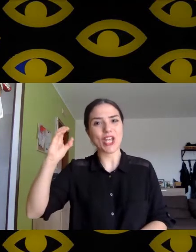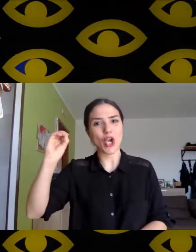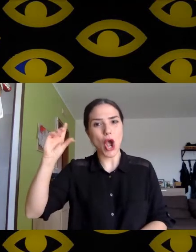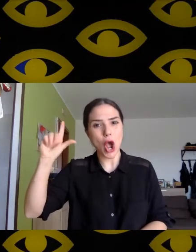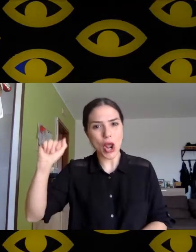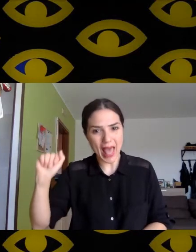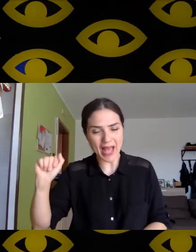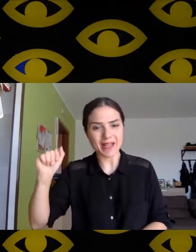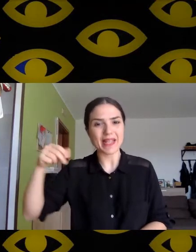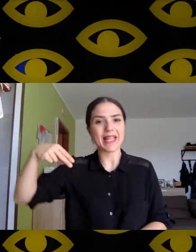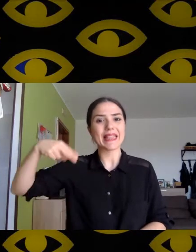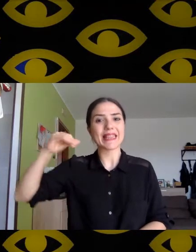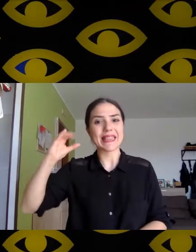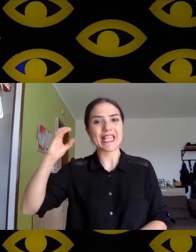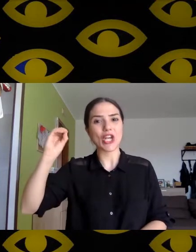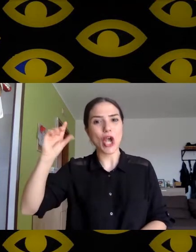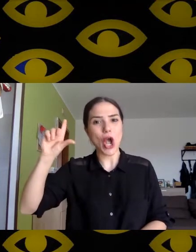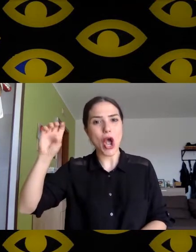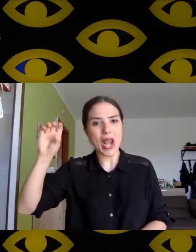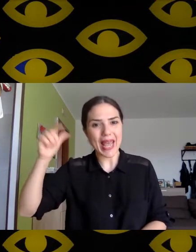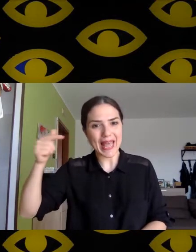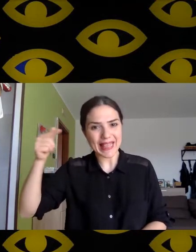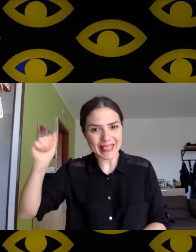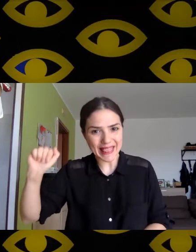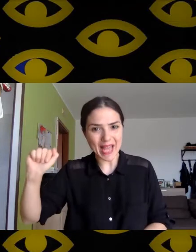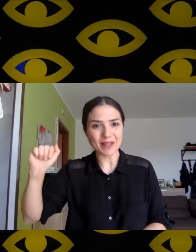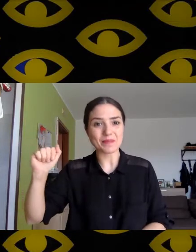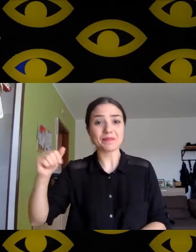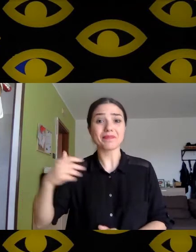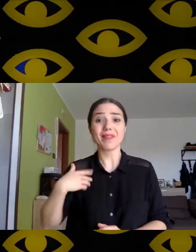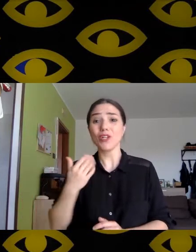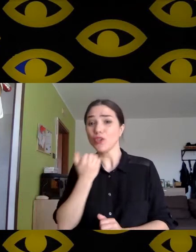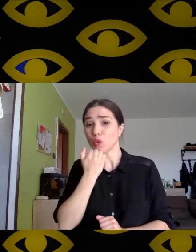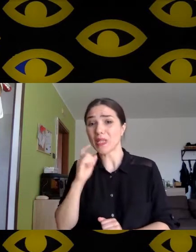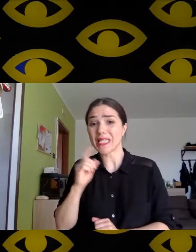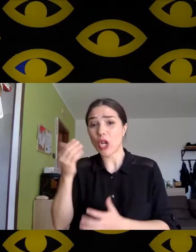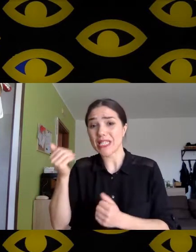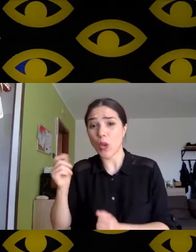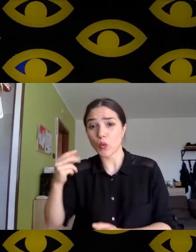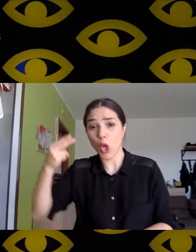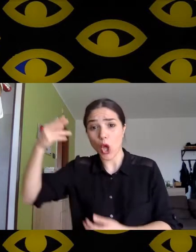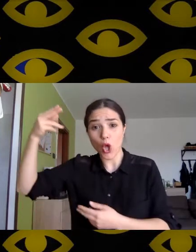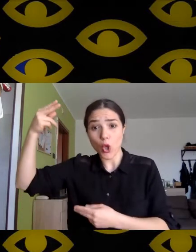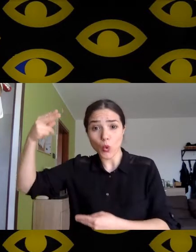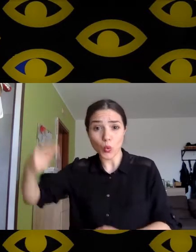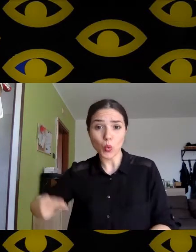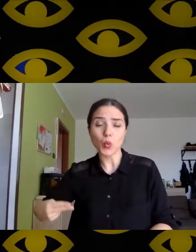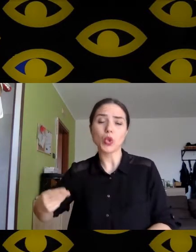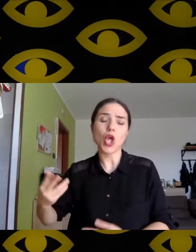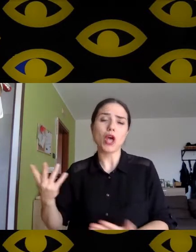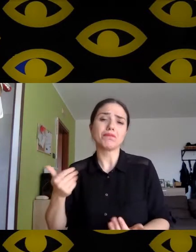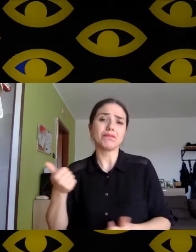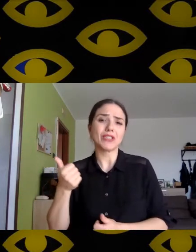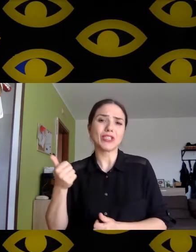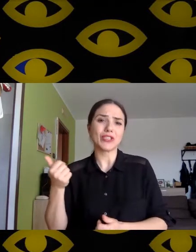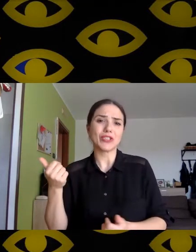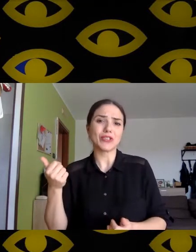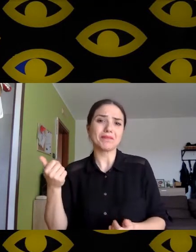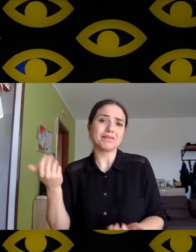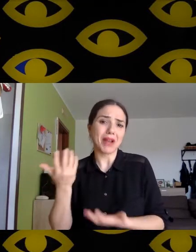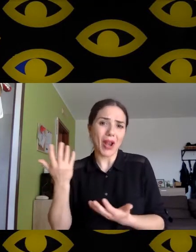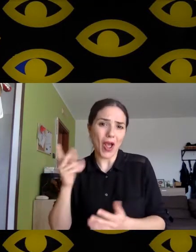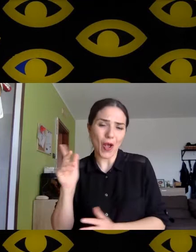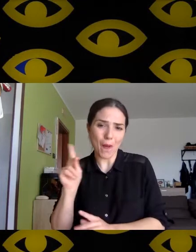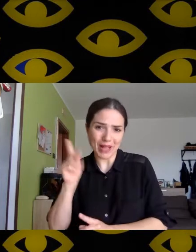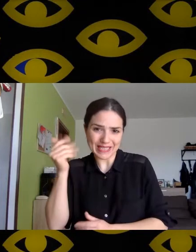collegando. Io non riesco a seguire questa cosa delle persone collegate senza saluti, quindi fateci sapere che ci siete, scrivete i vostri